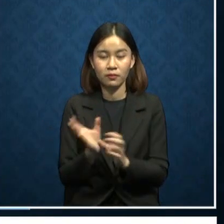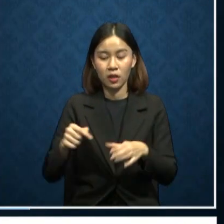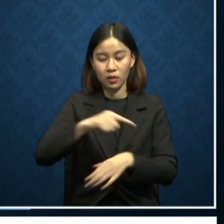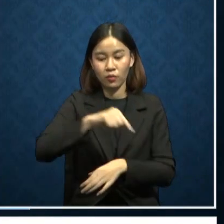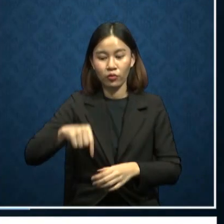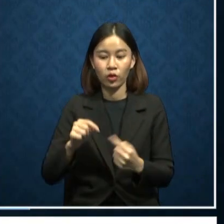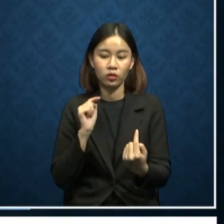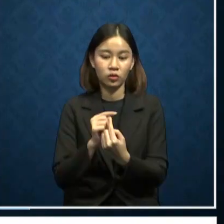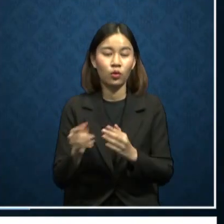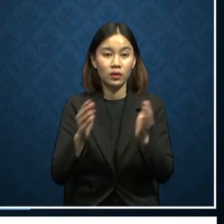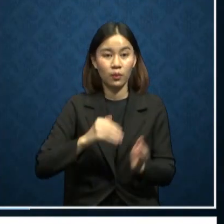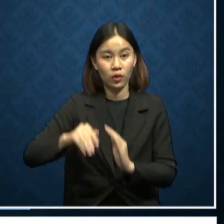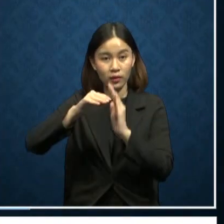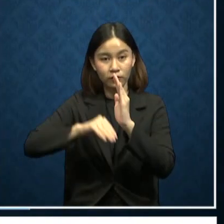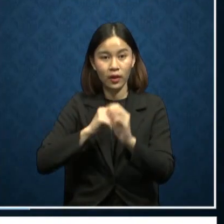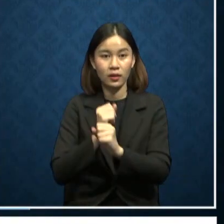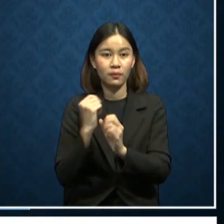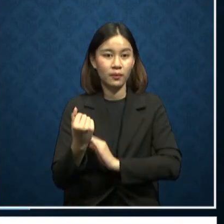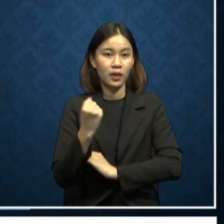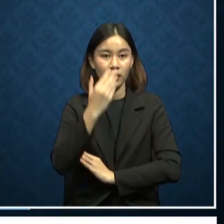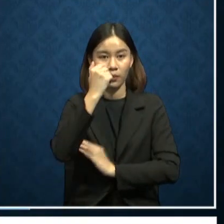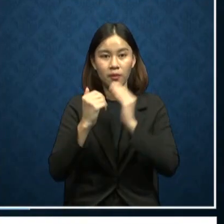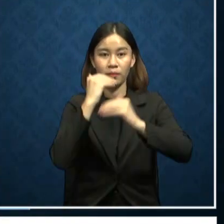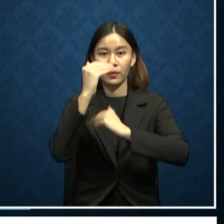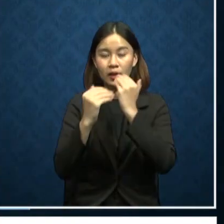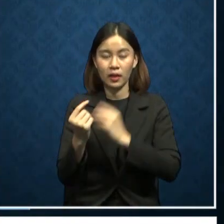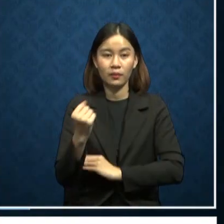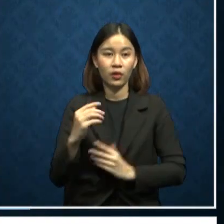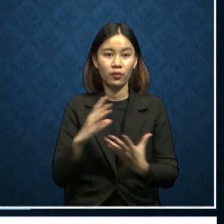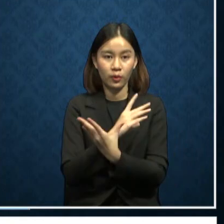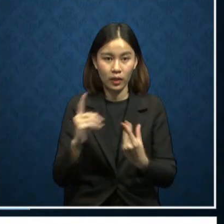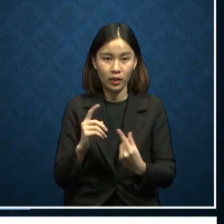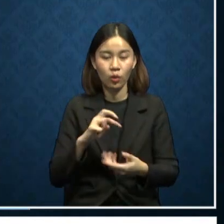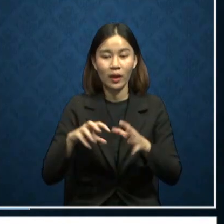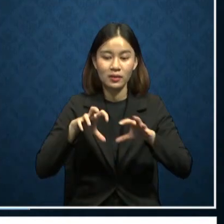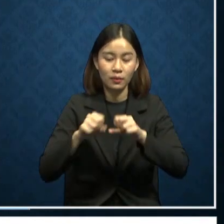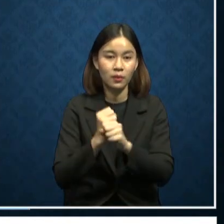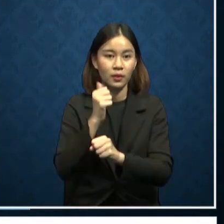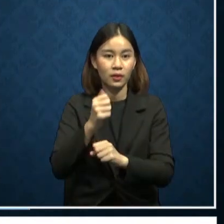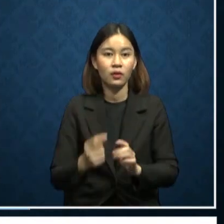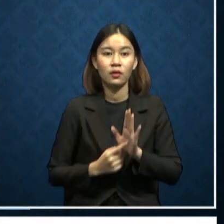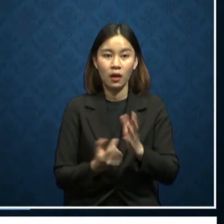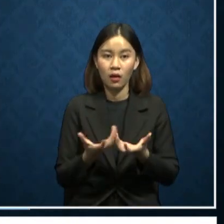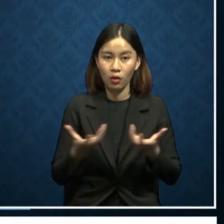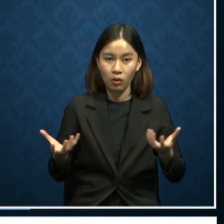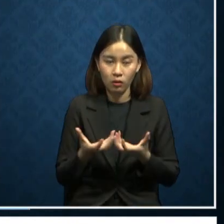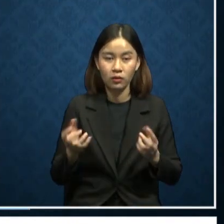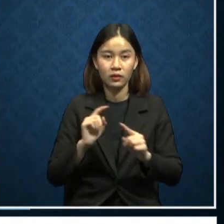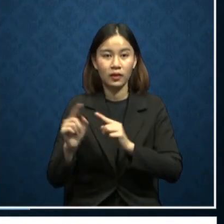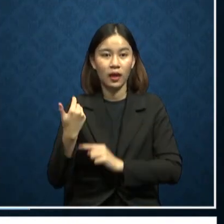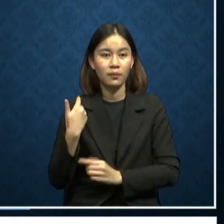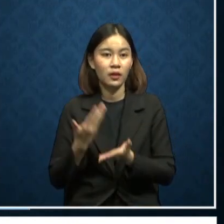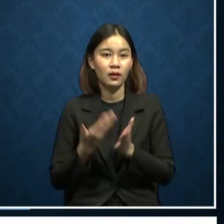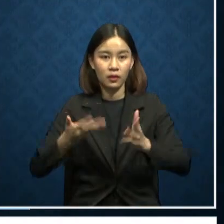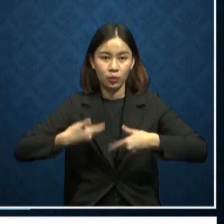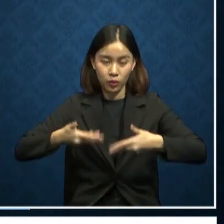สู่กระบวนการการสร้างซอพาเวอรเพื่อให้เกิด Soft Powerในส่วนที่เป็นสิ่งที่จับต้องได้ก็คือผลผลิตที่สามารถที่จะเกิดราย